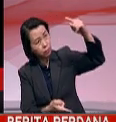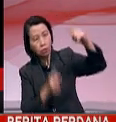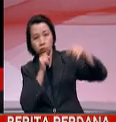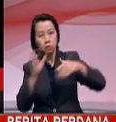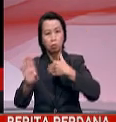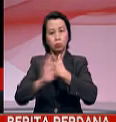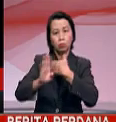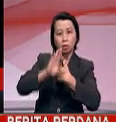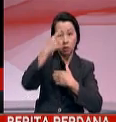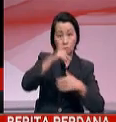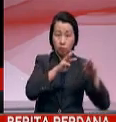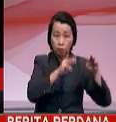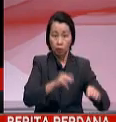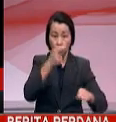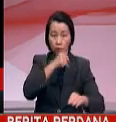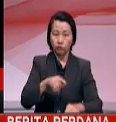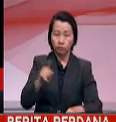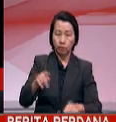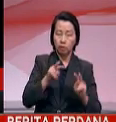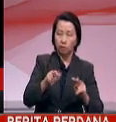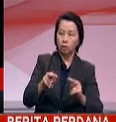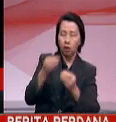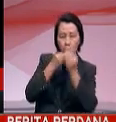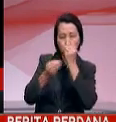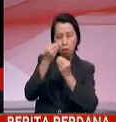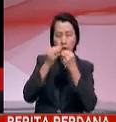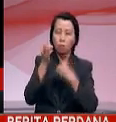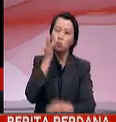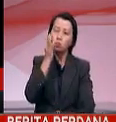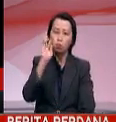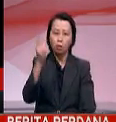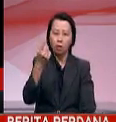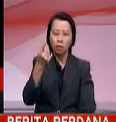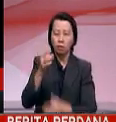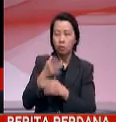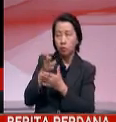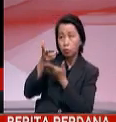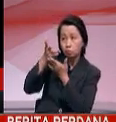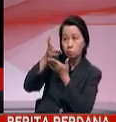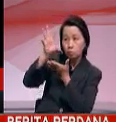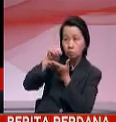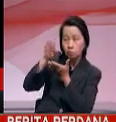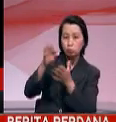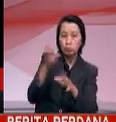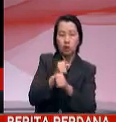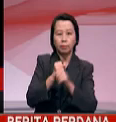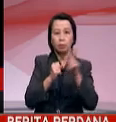mengancam kehidupan manusia memandangkan mereka hanya makan buah-buahan. Perkongsian tersebut mendapat